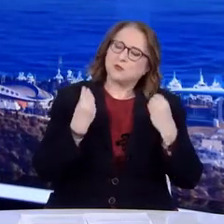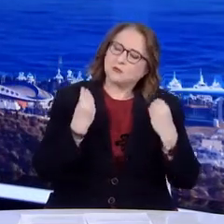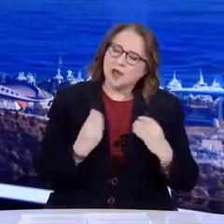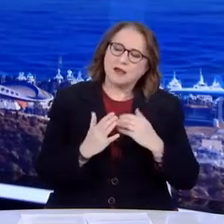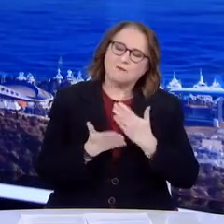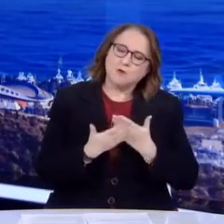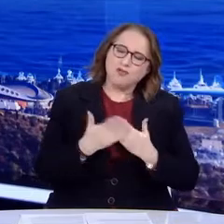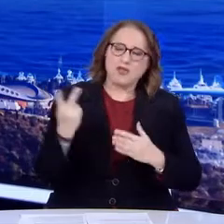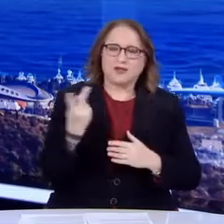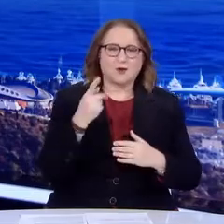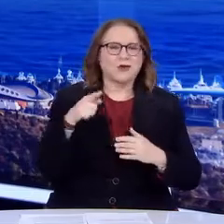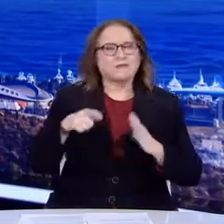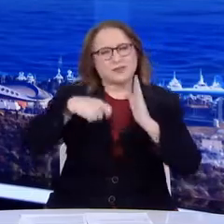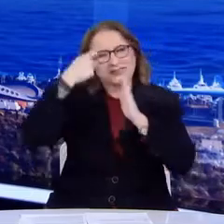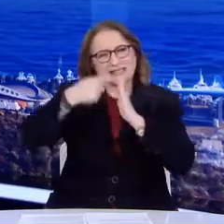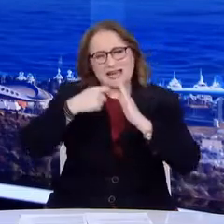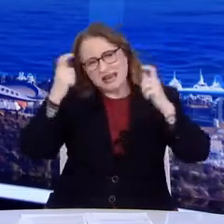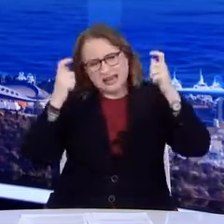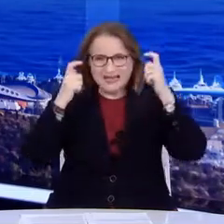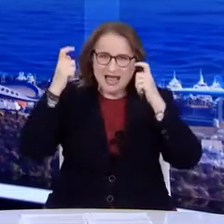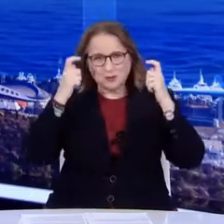κινηματογράφους.